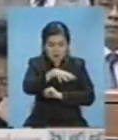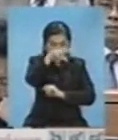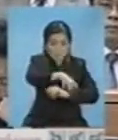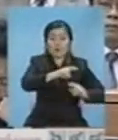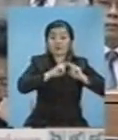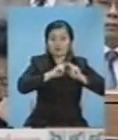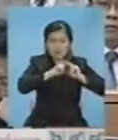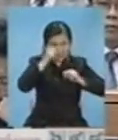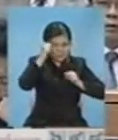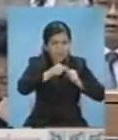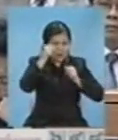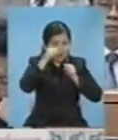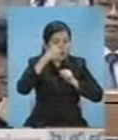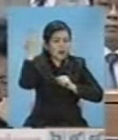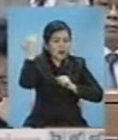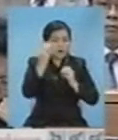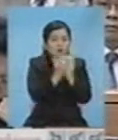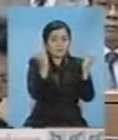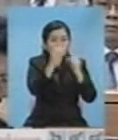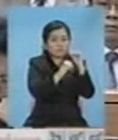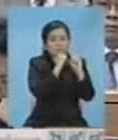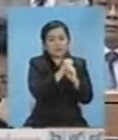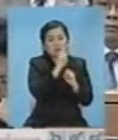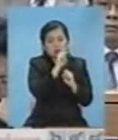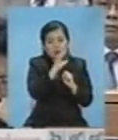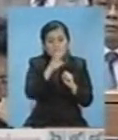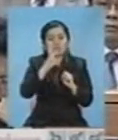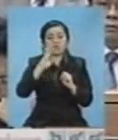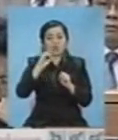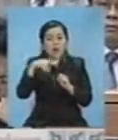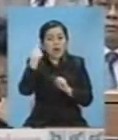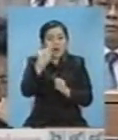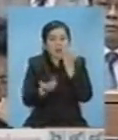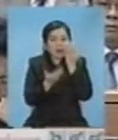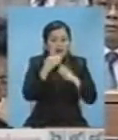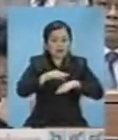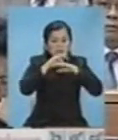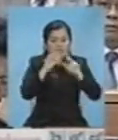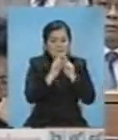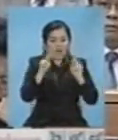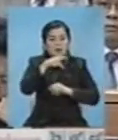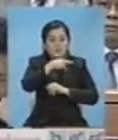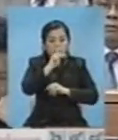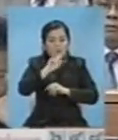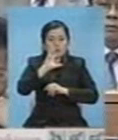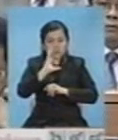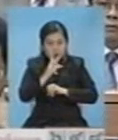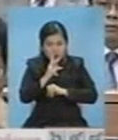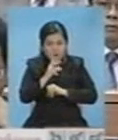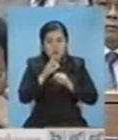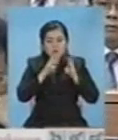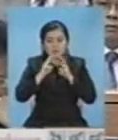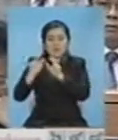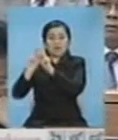านคงจำได้รัฐธรรมนูญปี40กำหนดว่าใครจะได้เป็นคณะกรรมการปปช.มีคณะกรรมการสรรห